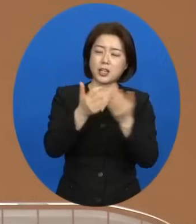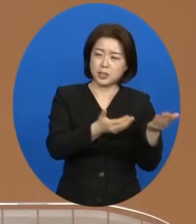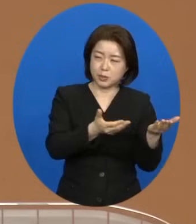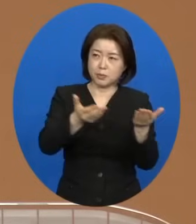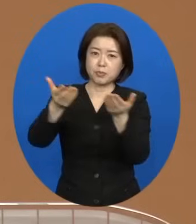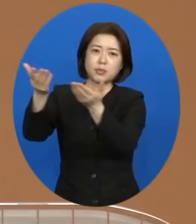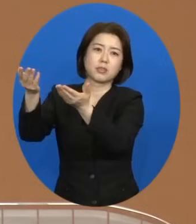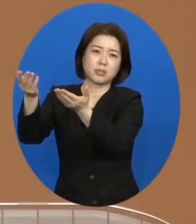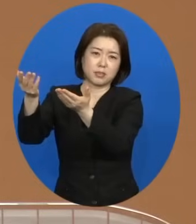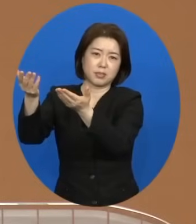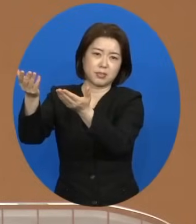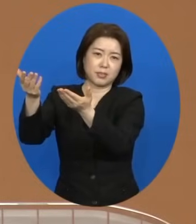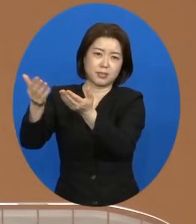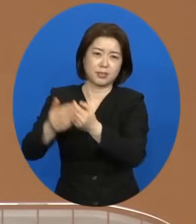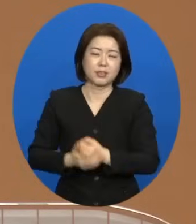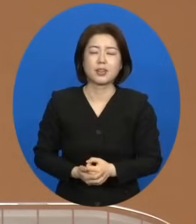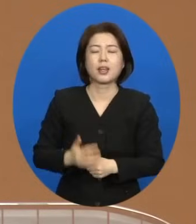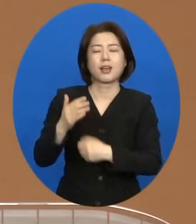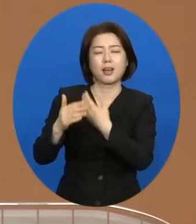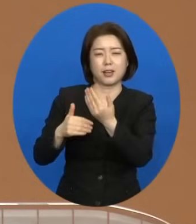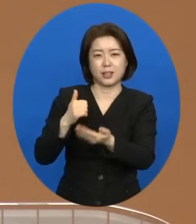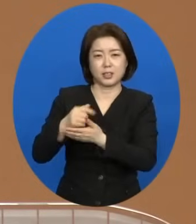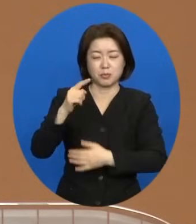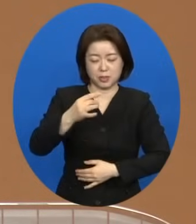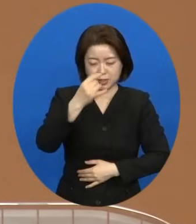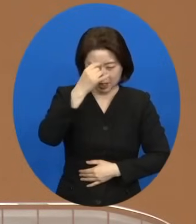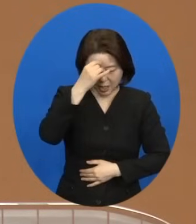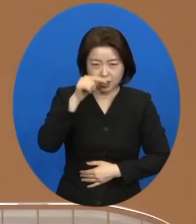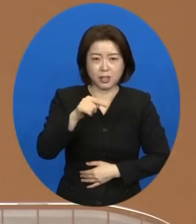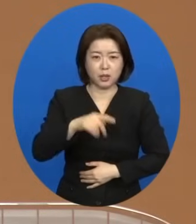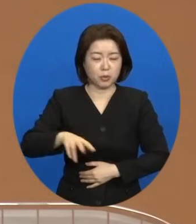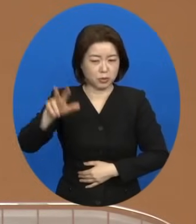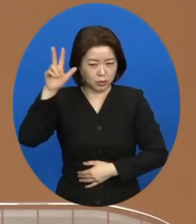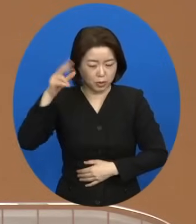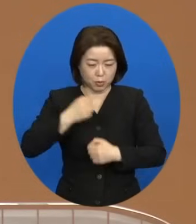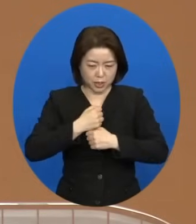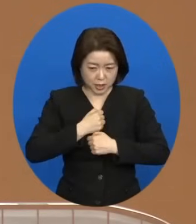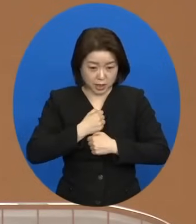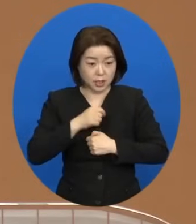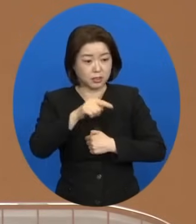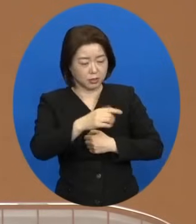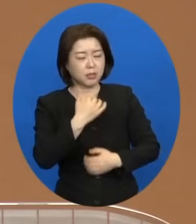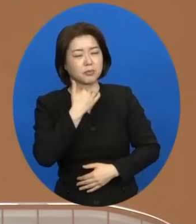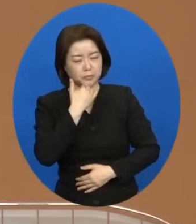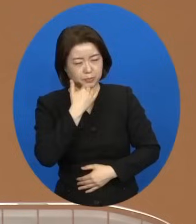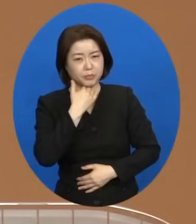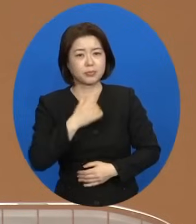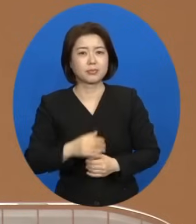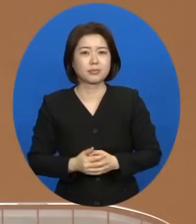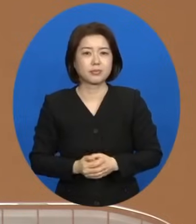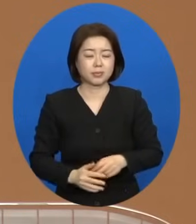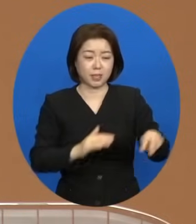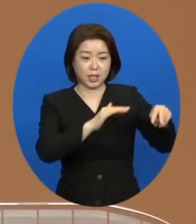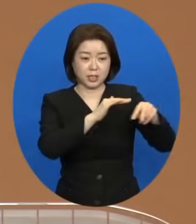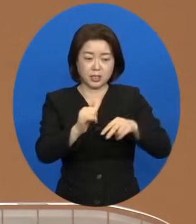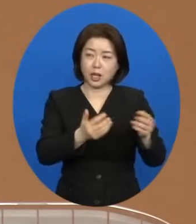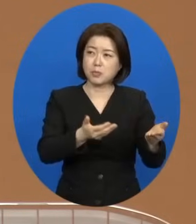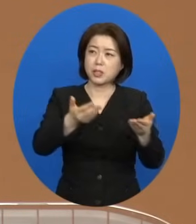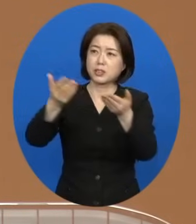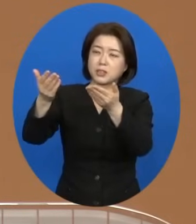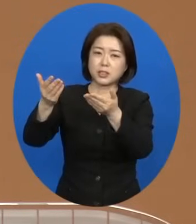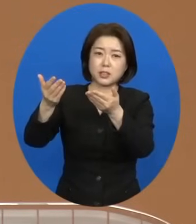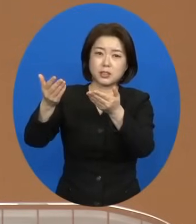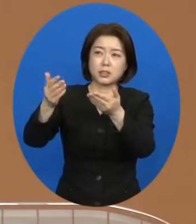드리는 것입니다 하나님은 한나가 서원을 지키기를 기다리셨어요 사무엘을 드리기를